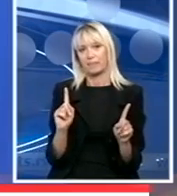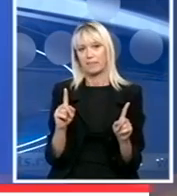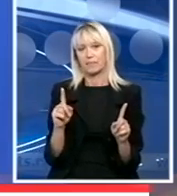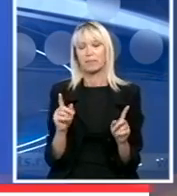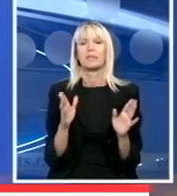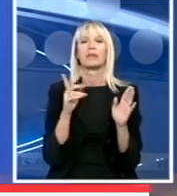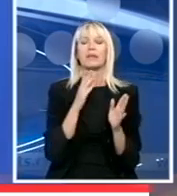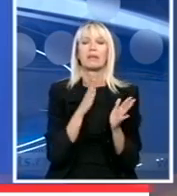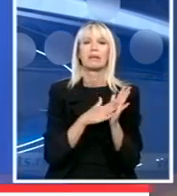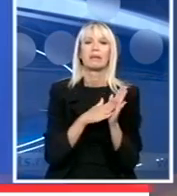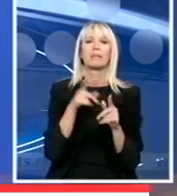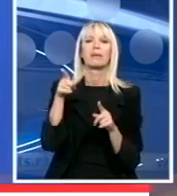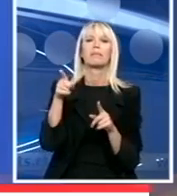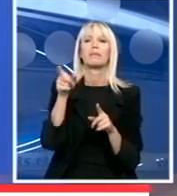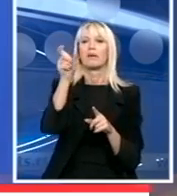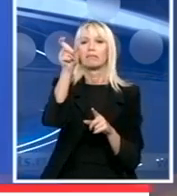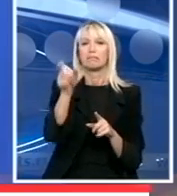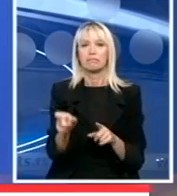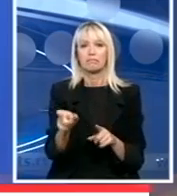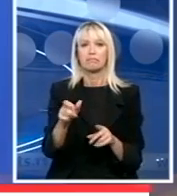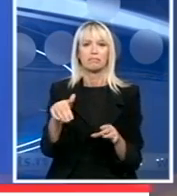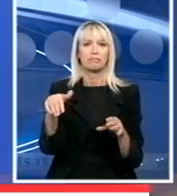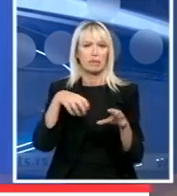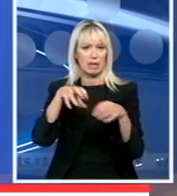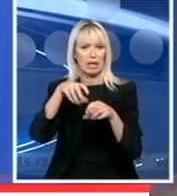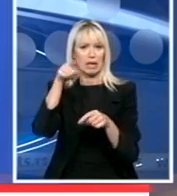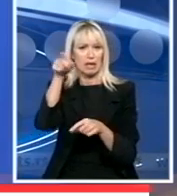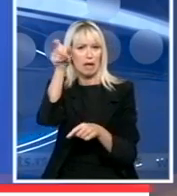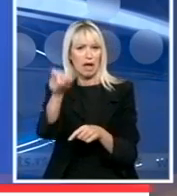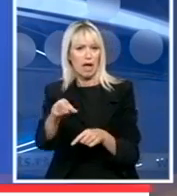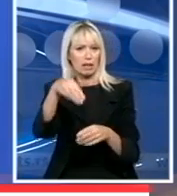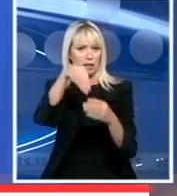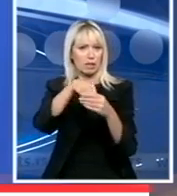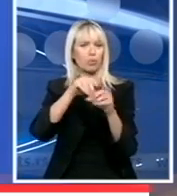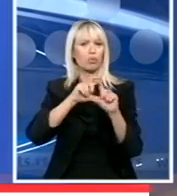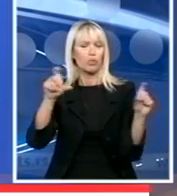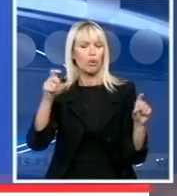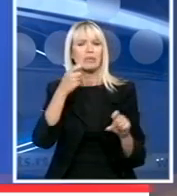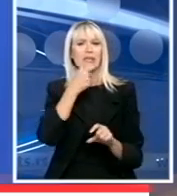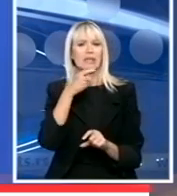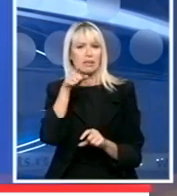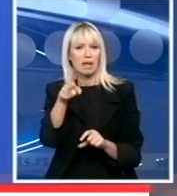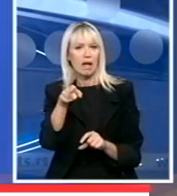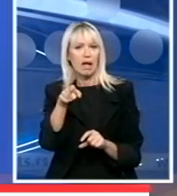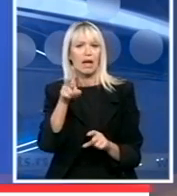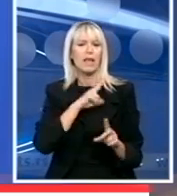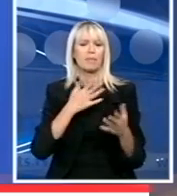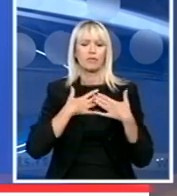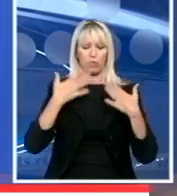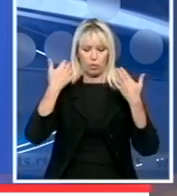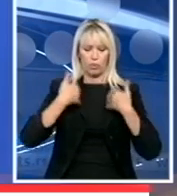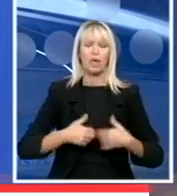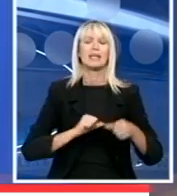strane zaposlenog osoblja koje je zaštićeno odgovarajućom zaštitnom